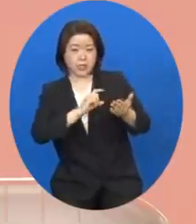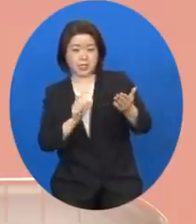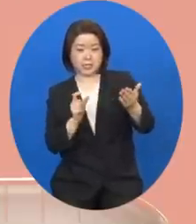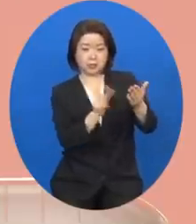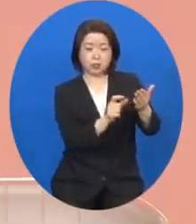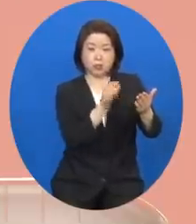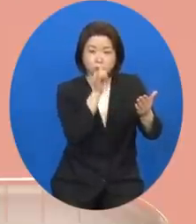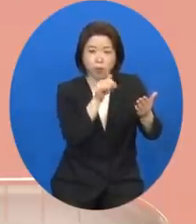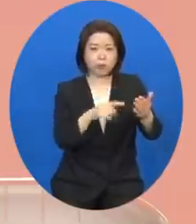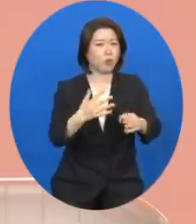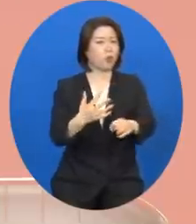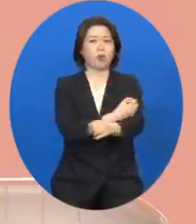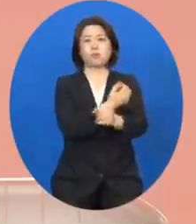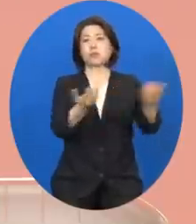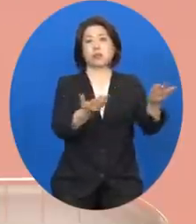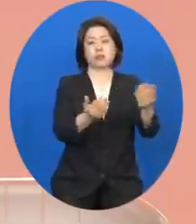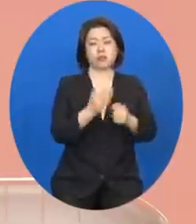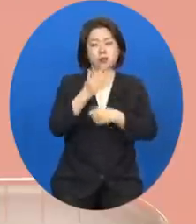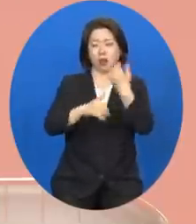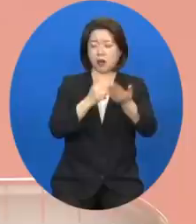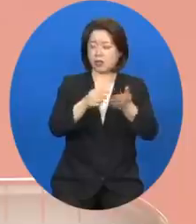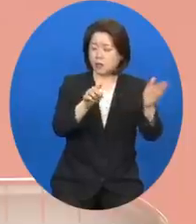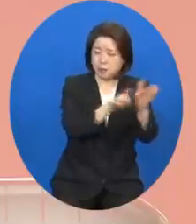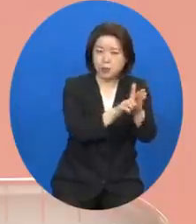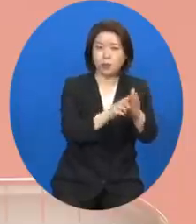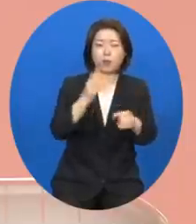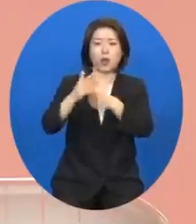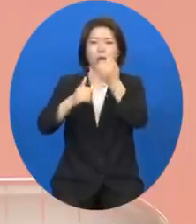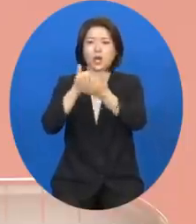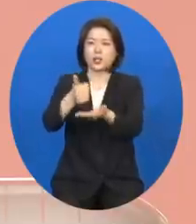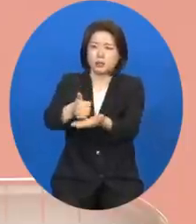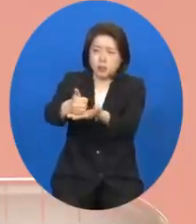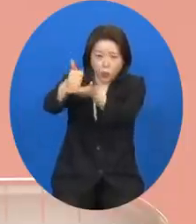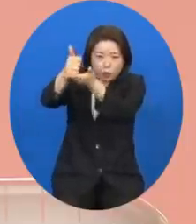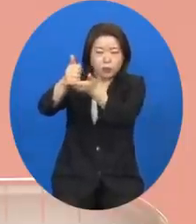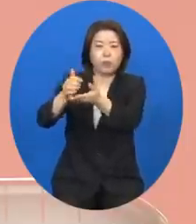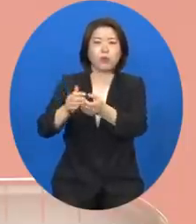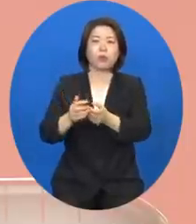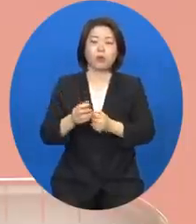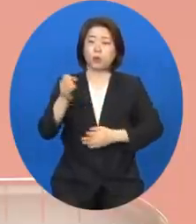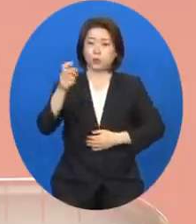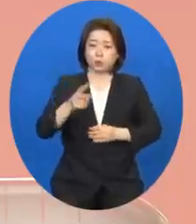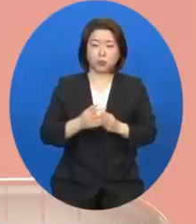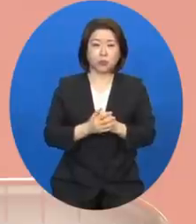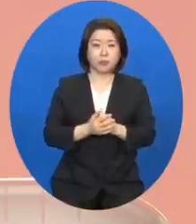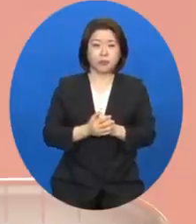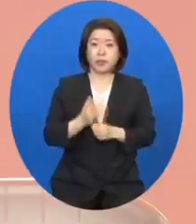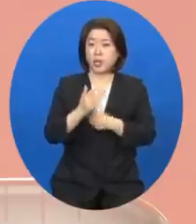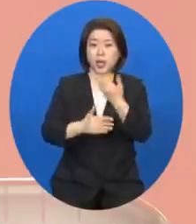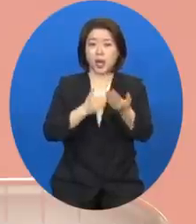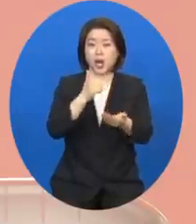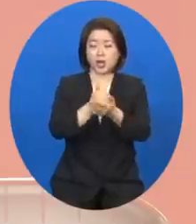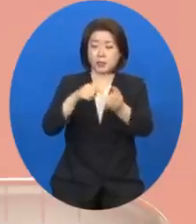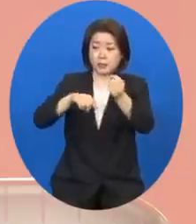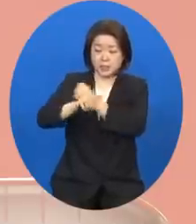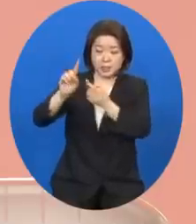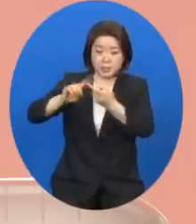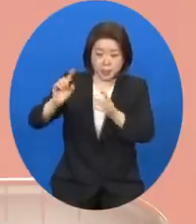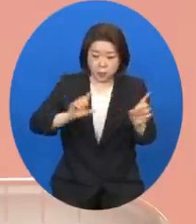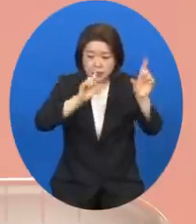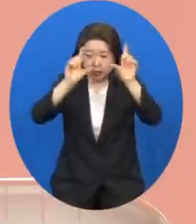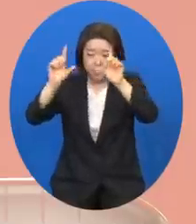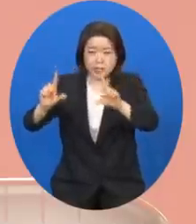엄청난 겁니다. 하나님을 믿고 하나님을 섬기고 그리고 하나님 뜻대로 살고자